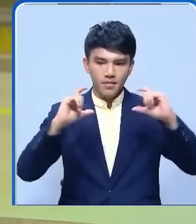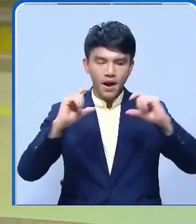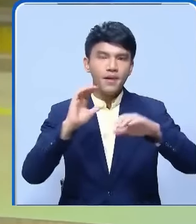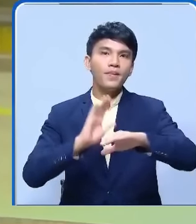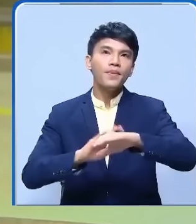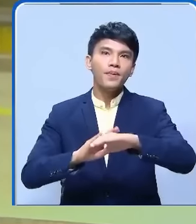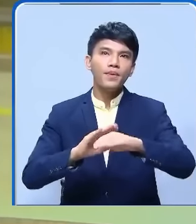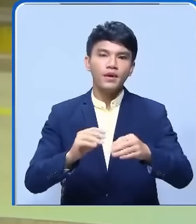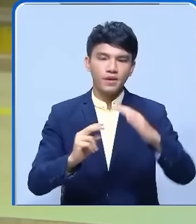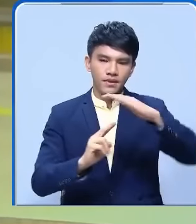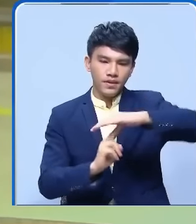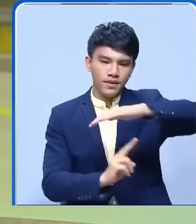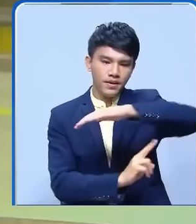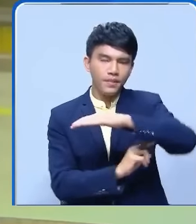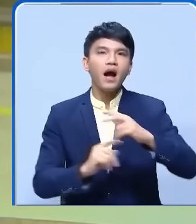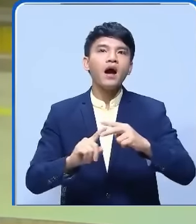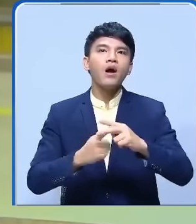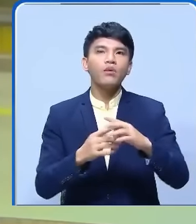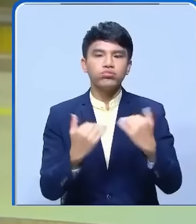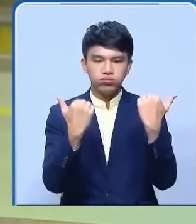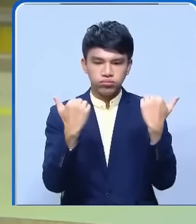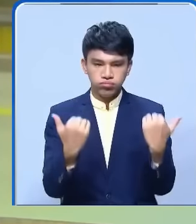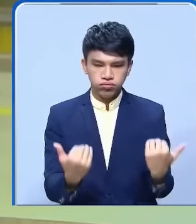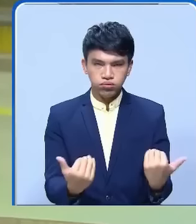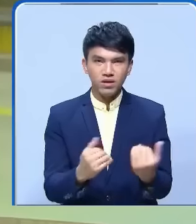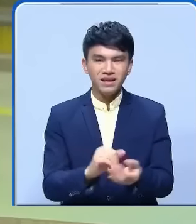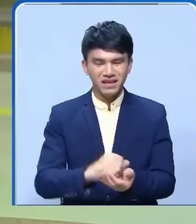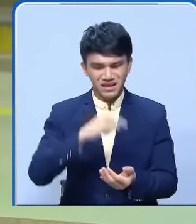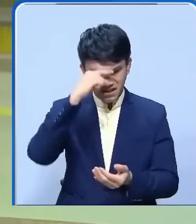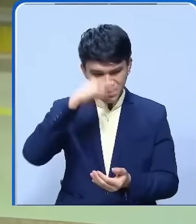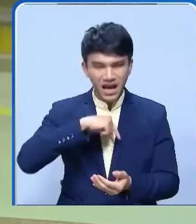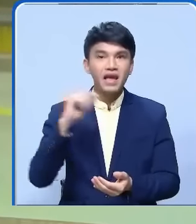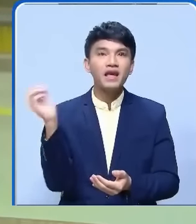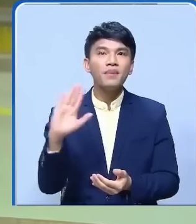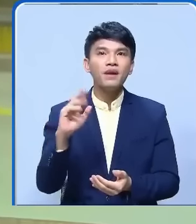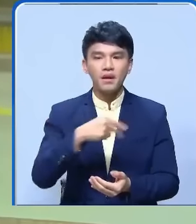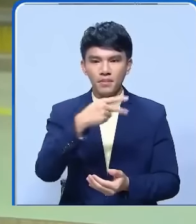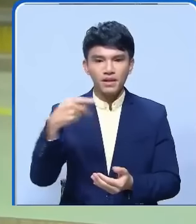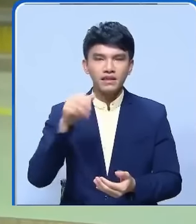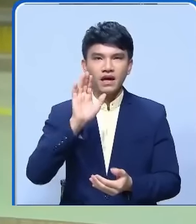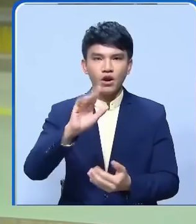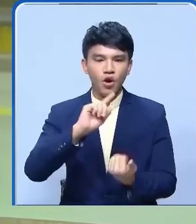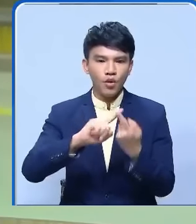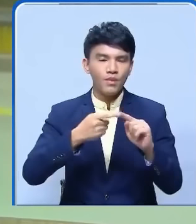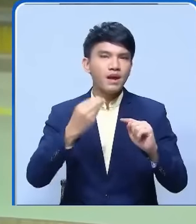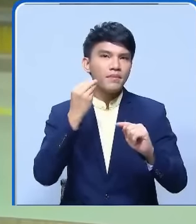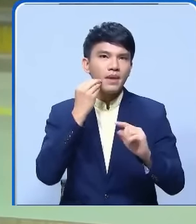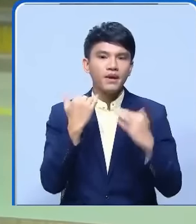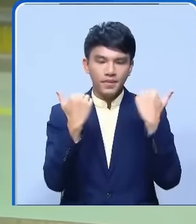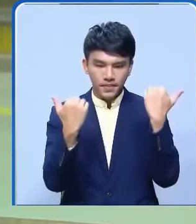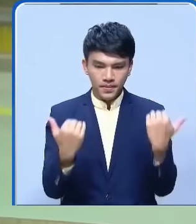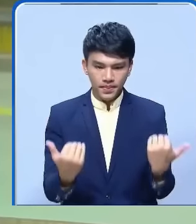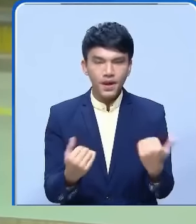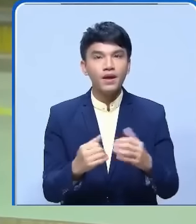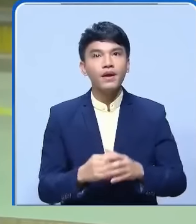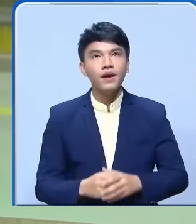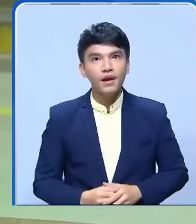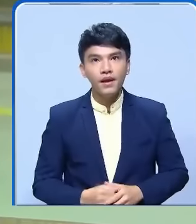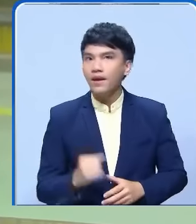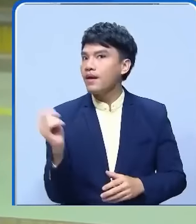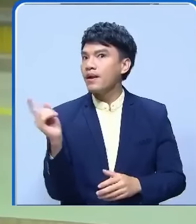ซ่อมสะพานลอยแต่ป้ายนั้นน่ะมันไม่ใช่ภาษาไทยเป็นภาษาของประเทศเพื่อนบ้านล่าสุดพอเกิดการดราม่